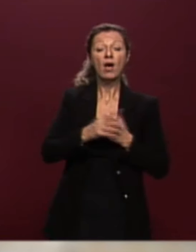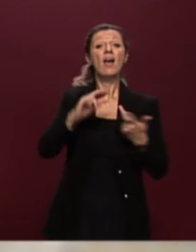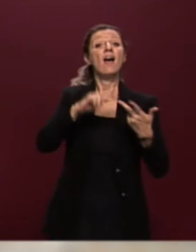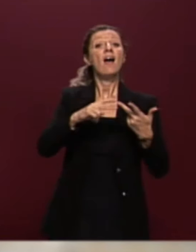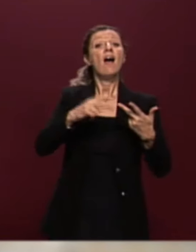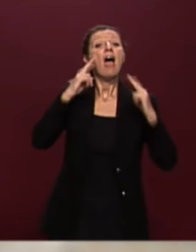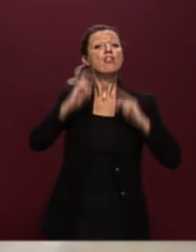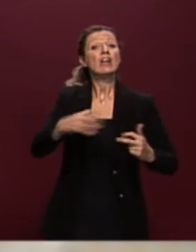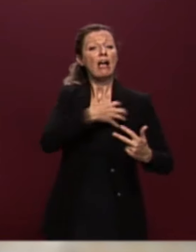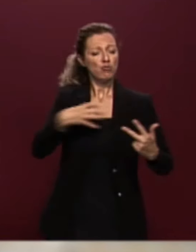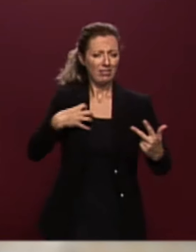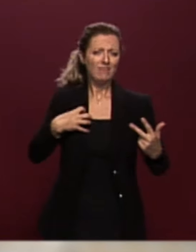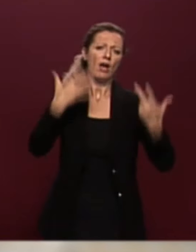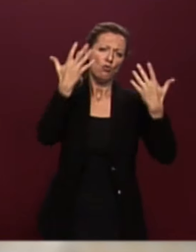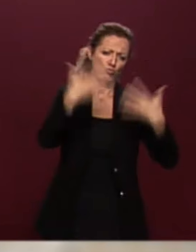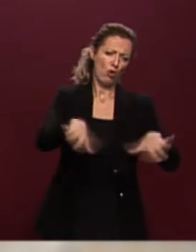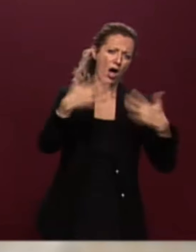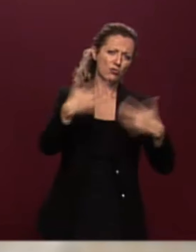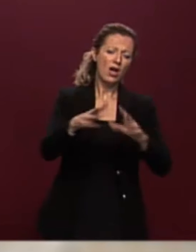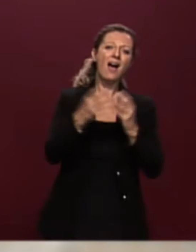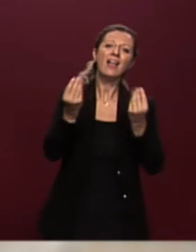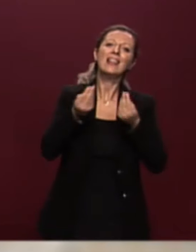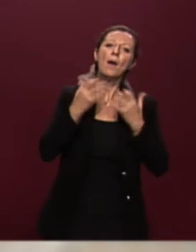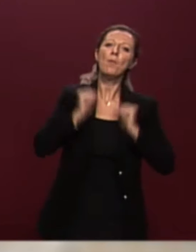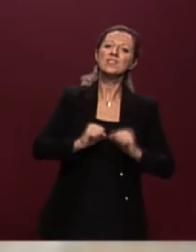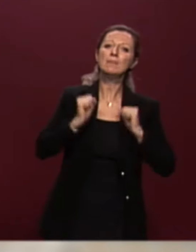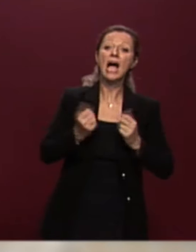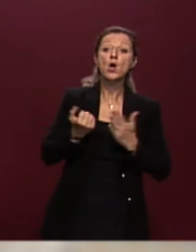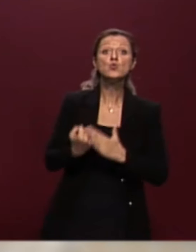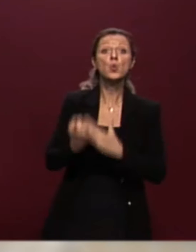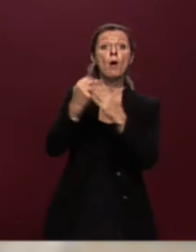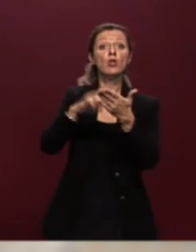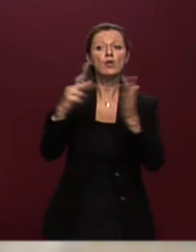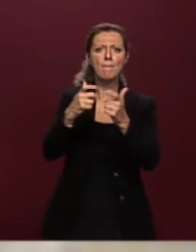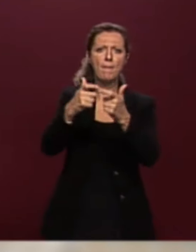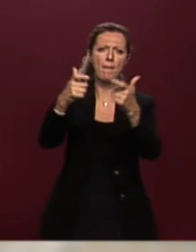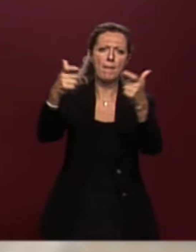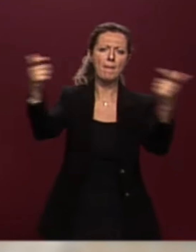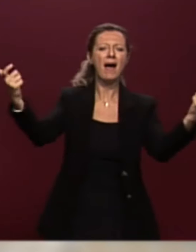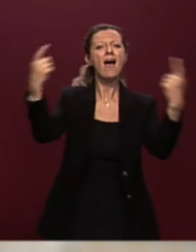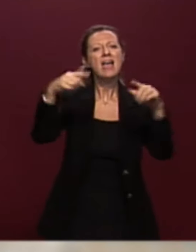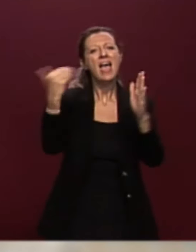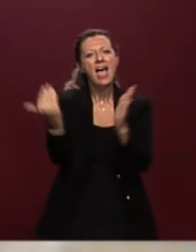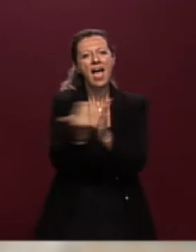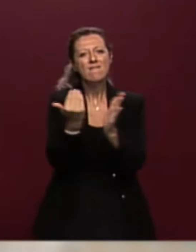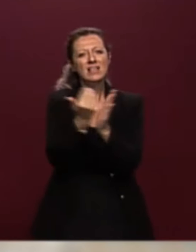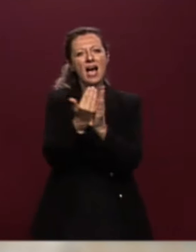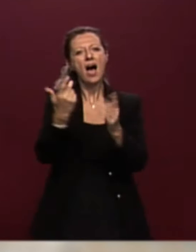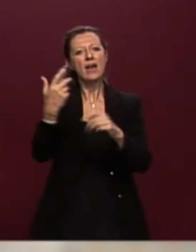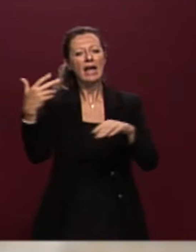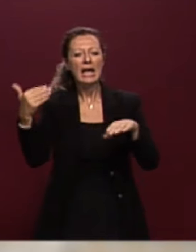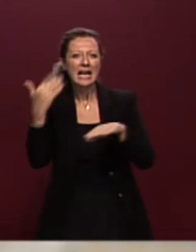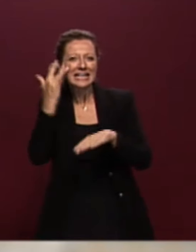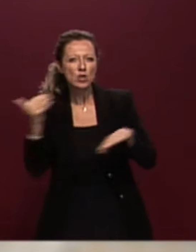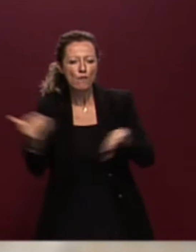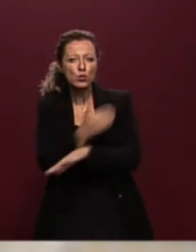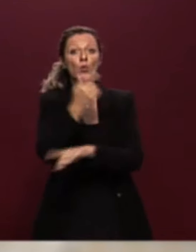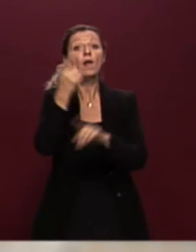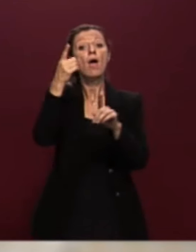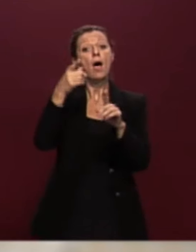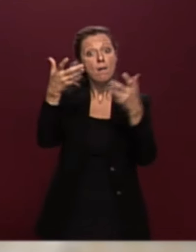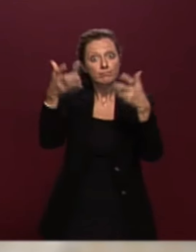scientifica sta già permettendo di amplificare il supporto della tecnologia per la mitigazione del rischio infortunistico e per il